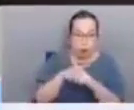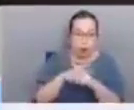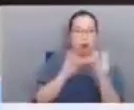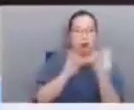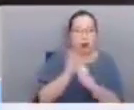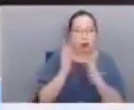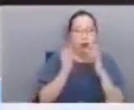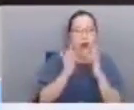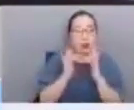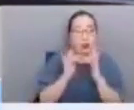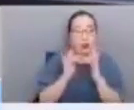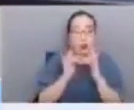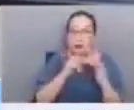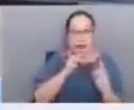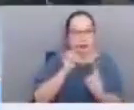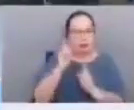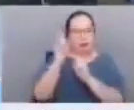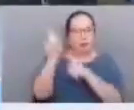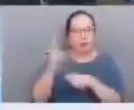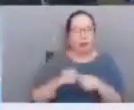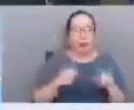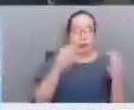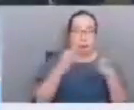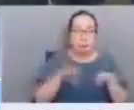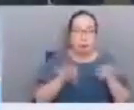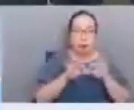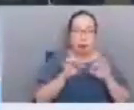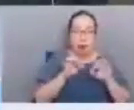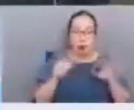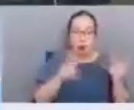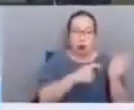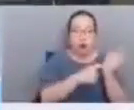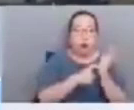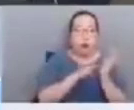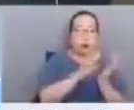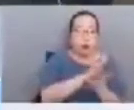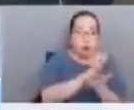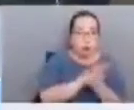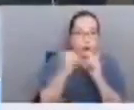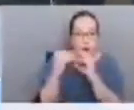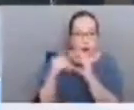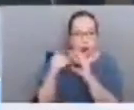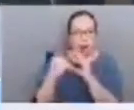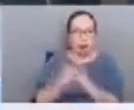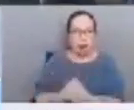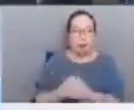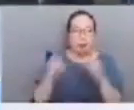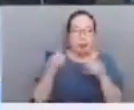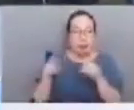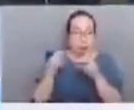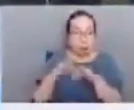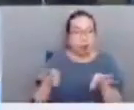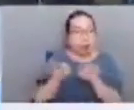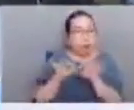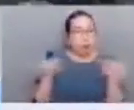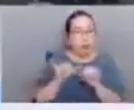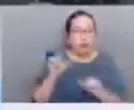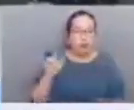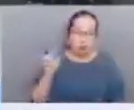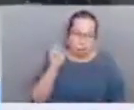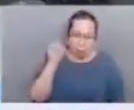GSIS funds, no? Natatakot ako yung Sekraki na nung unang panahon nagbigay sila ng study now pay